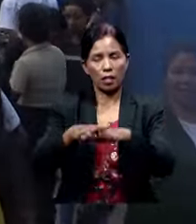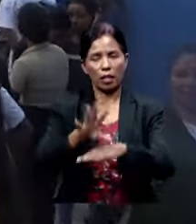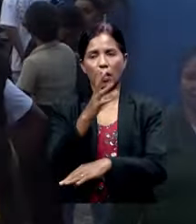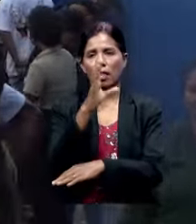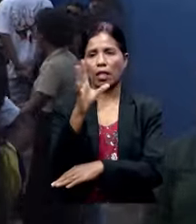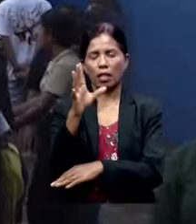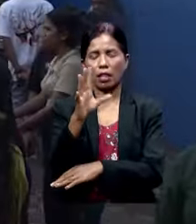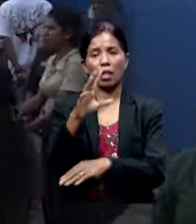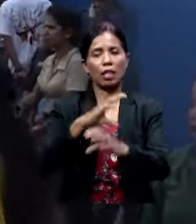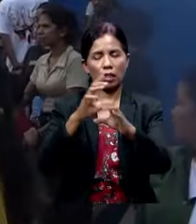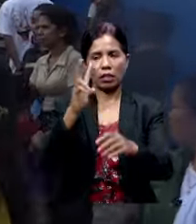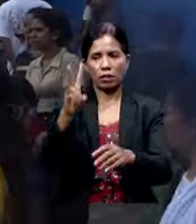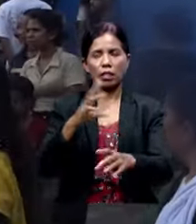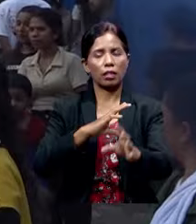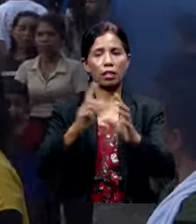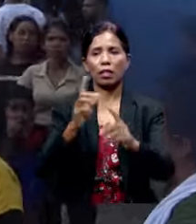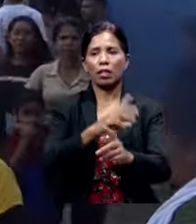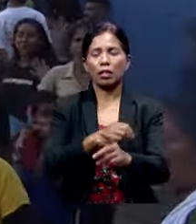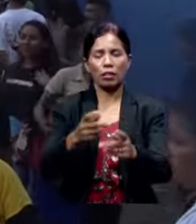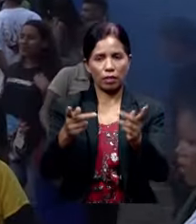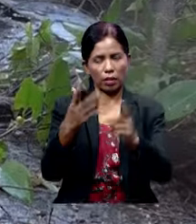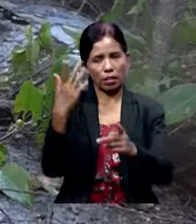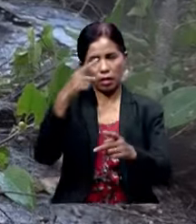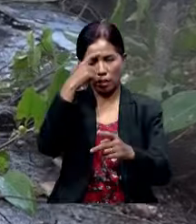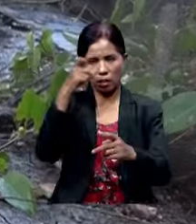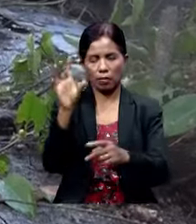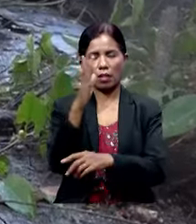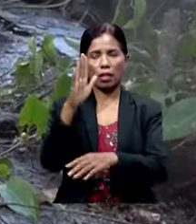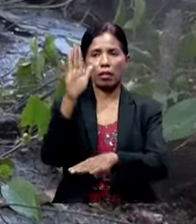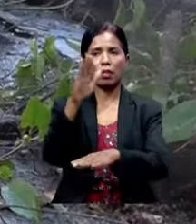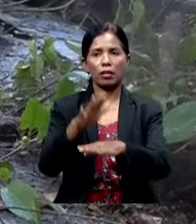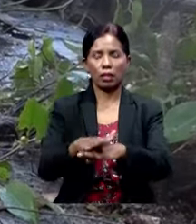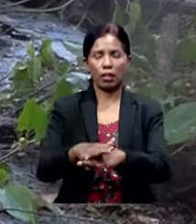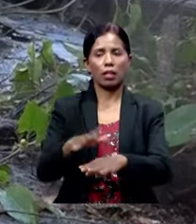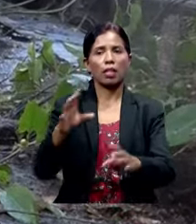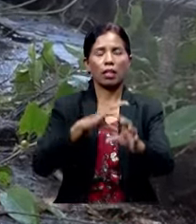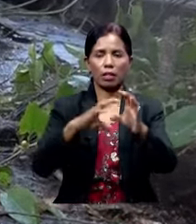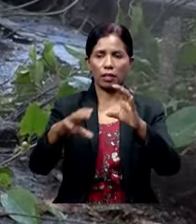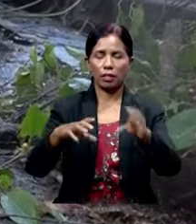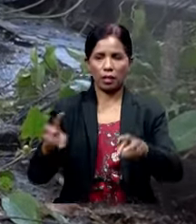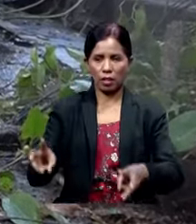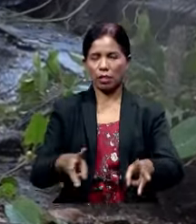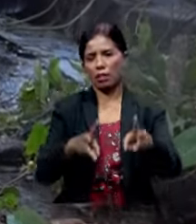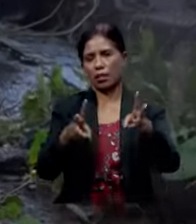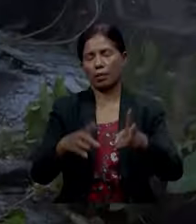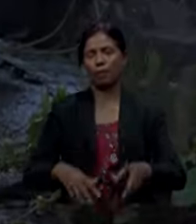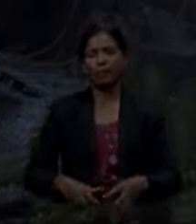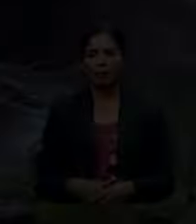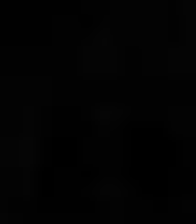transporte sira labele halo movimento lihusi are refere tamba ai mono takatoma strada. João Carlos Tomás Suárez, GMN.